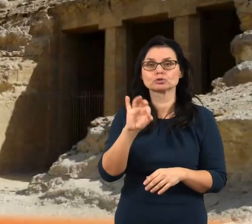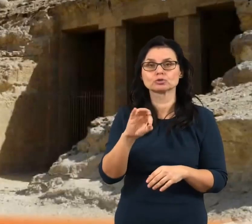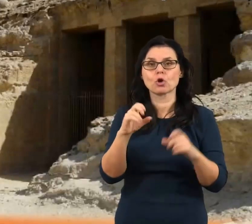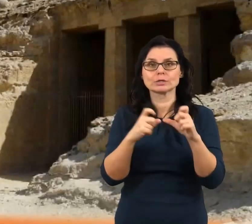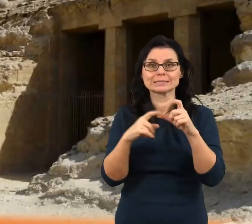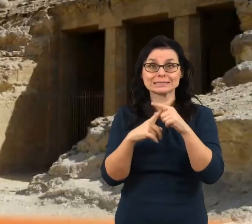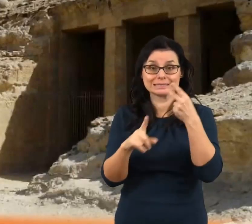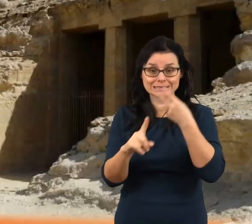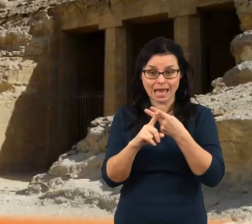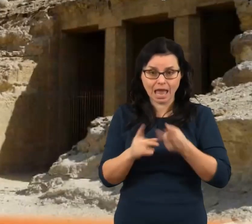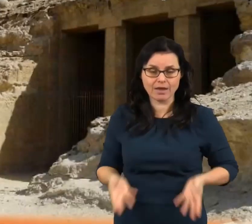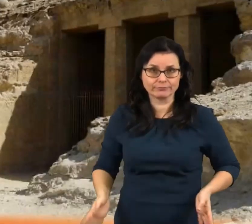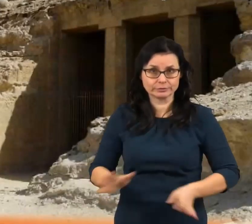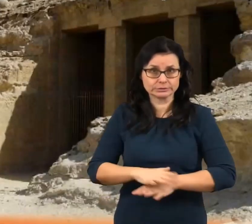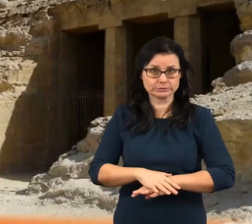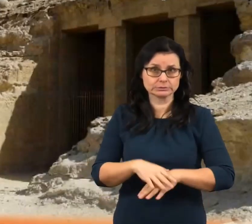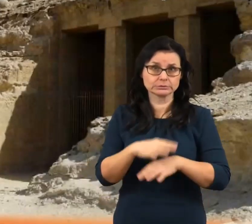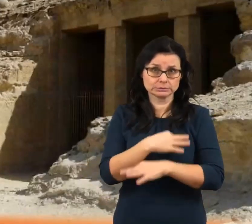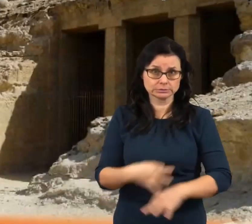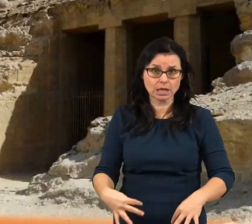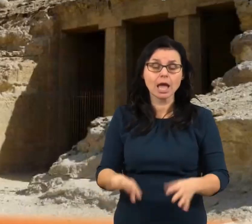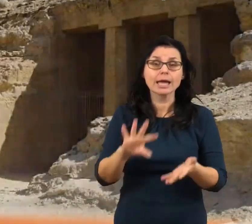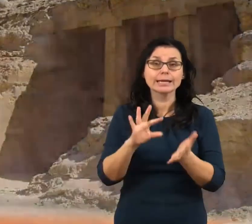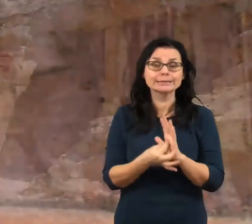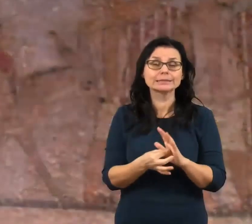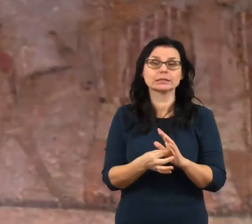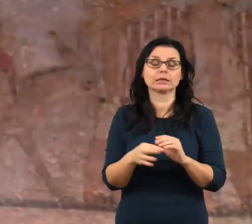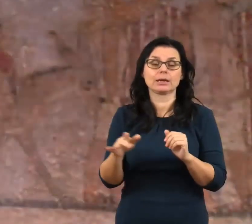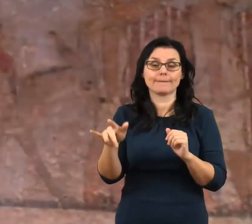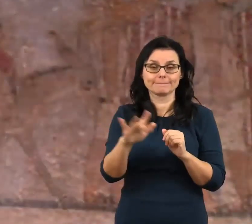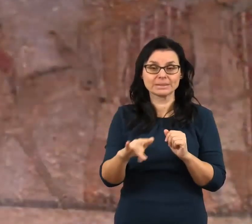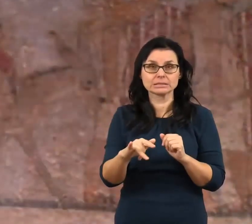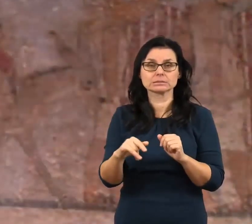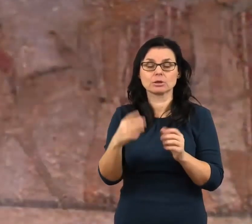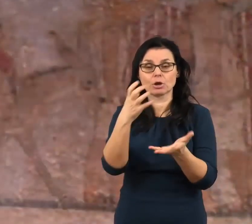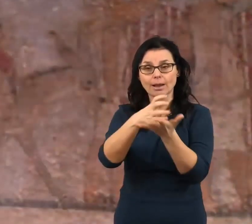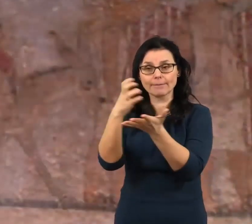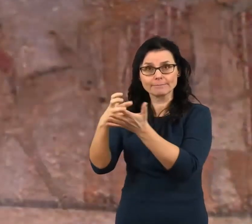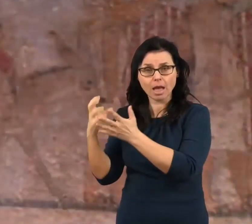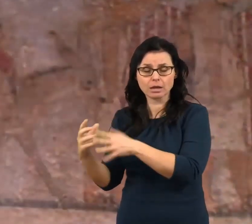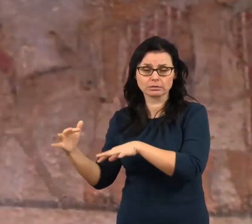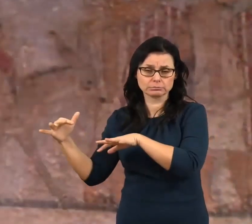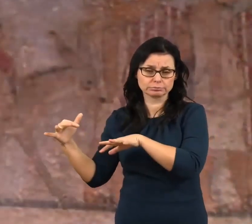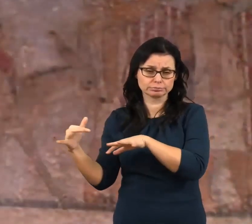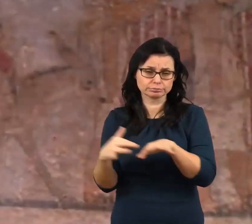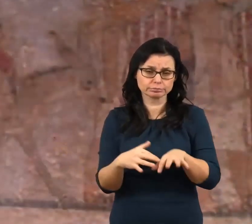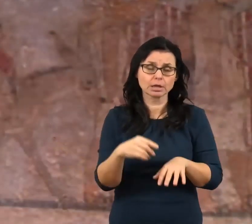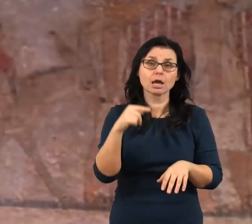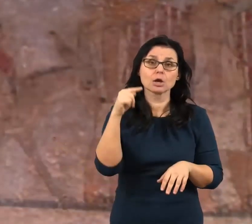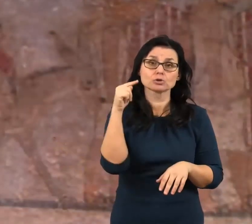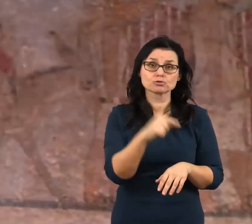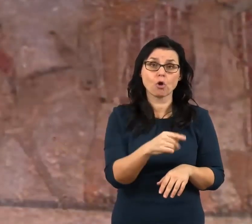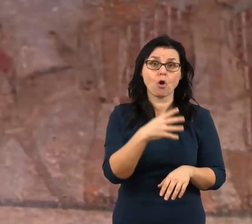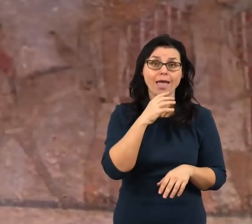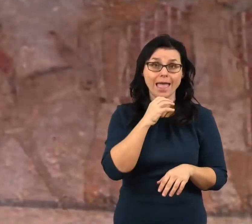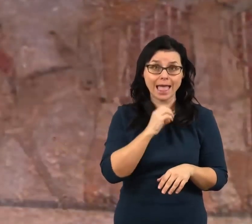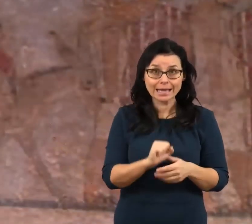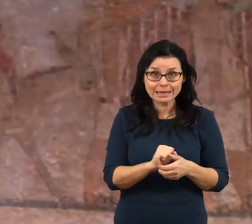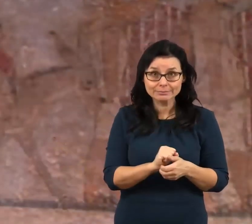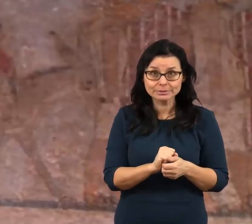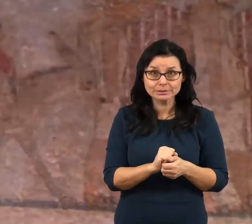Doba, kdy semité, ano, ty semické kměny přišly do Egipta.